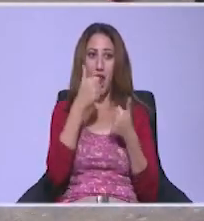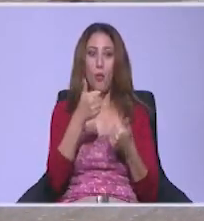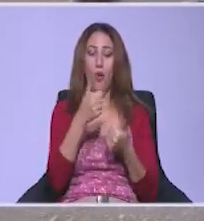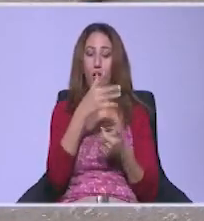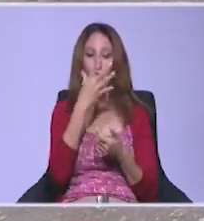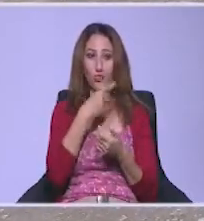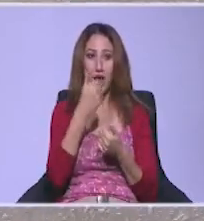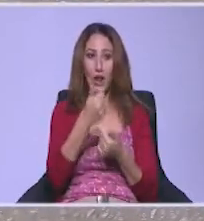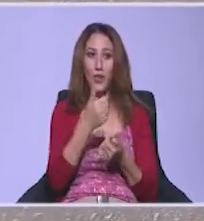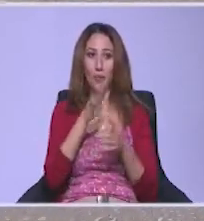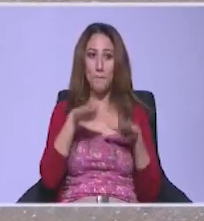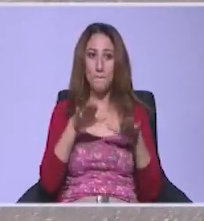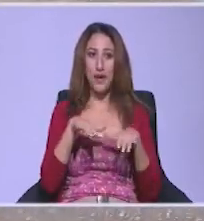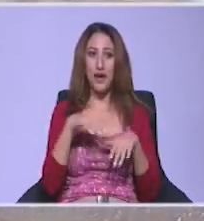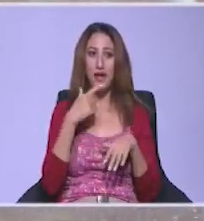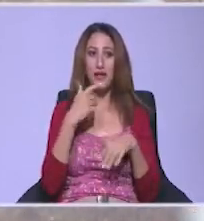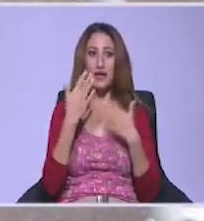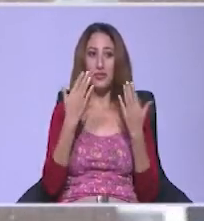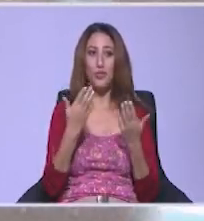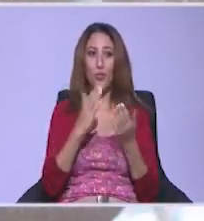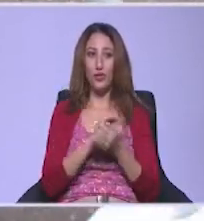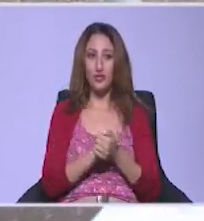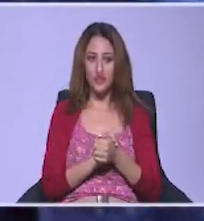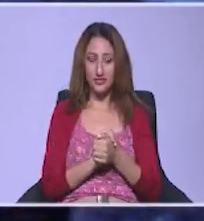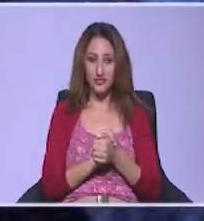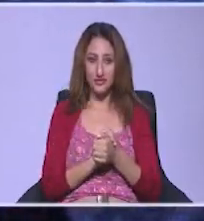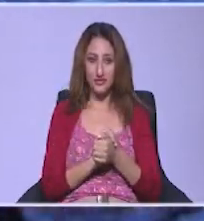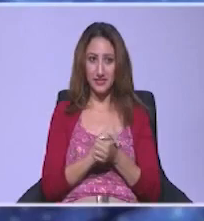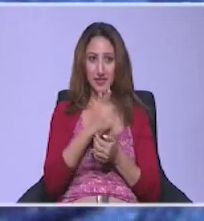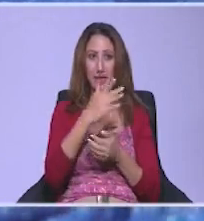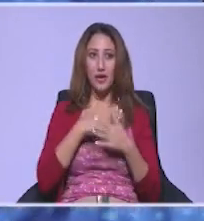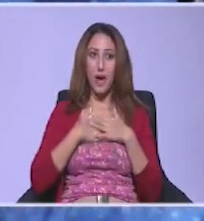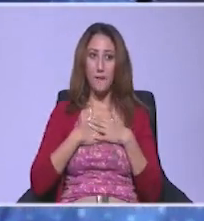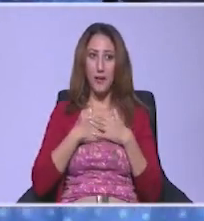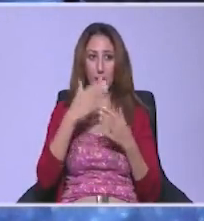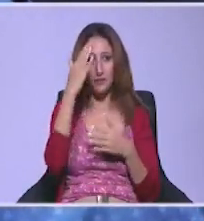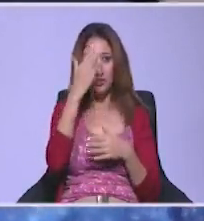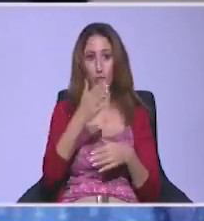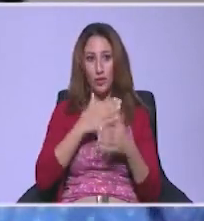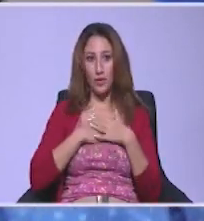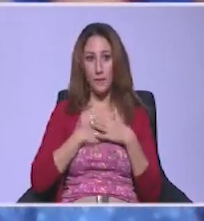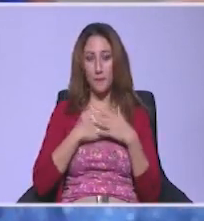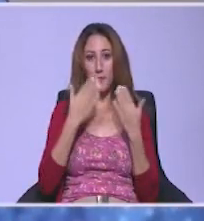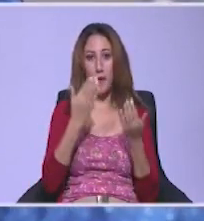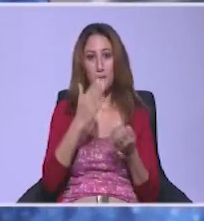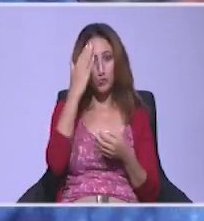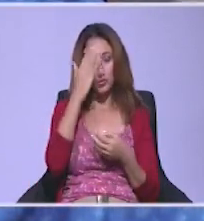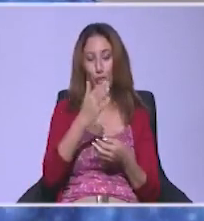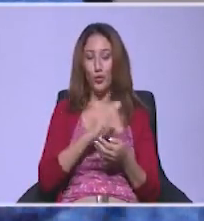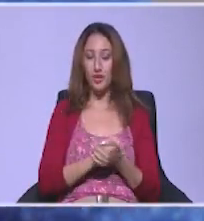ربنا يخليك. لو اكبر ده خير كتير. مش هاجي لك كده ايدي فاضية حبيبي يا دكتور، ده خير كتير. ان شاء الله ما تحرمش منك يا